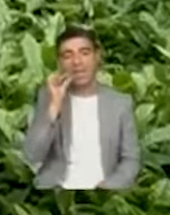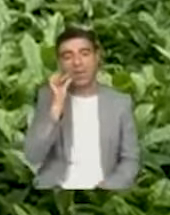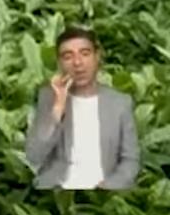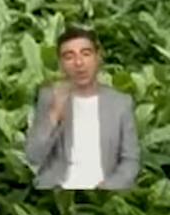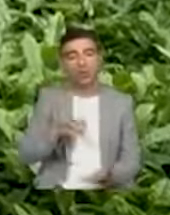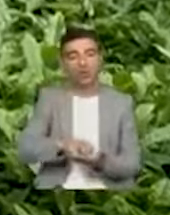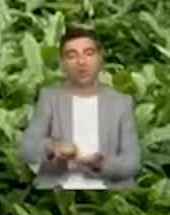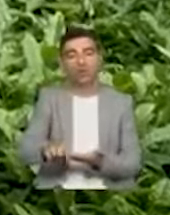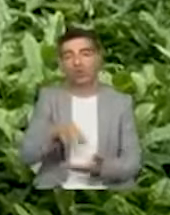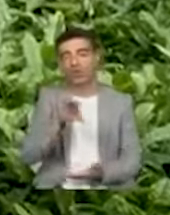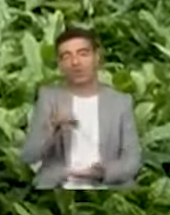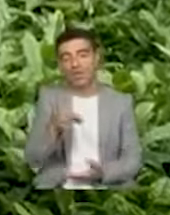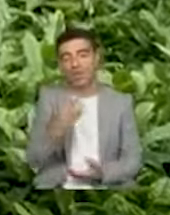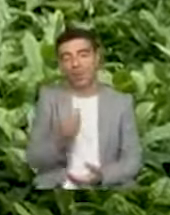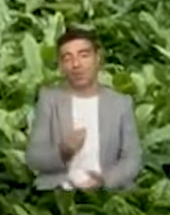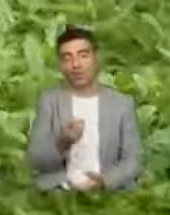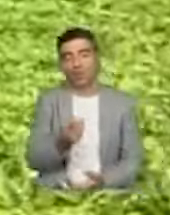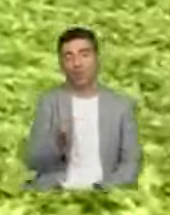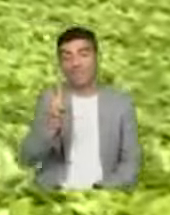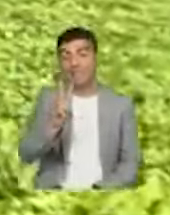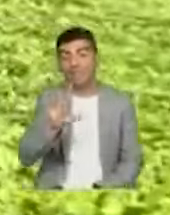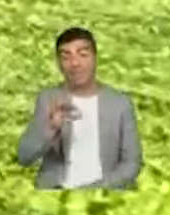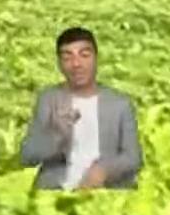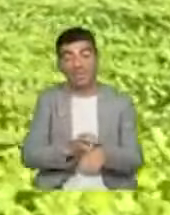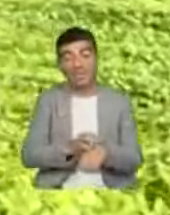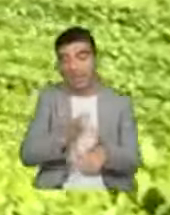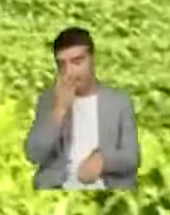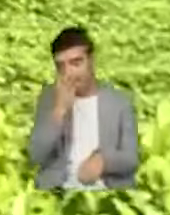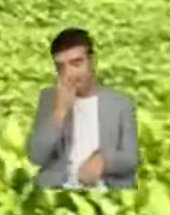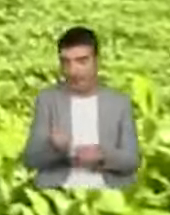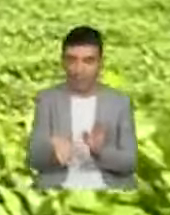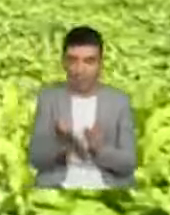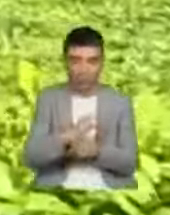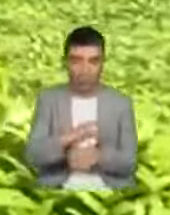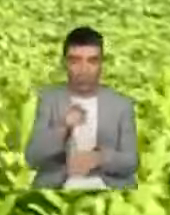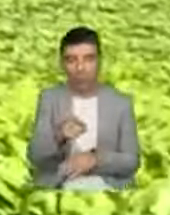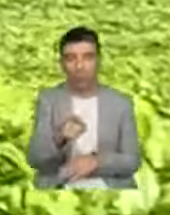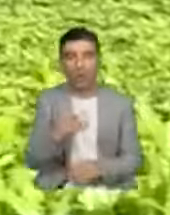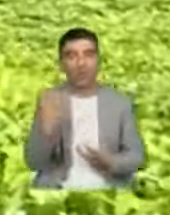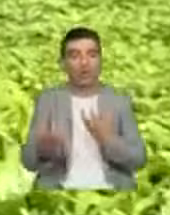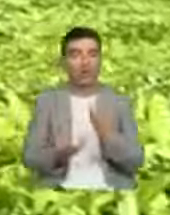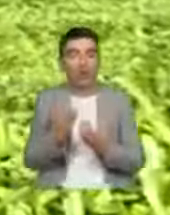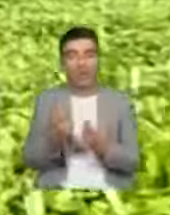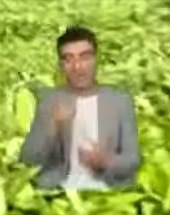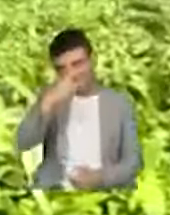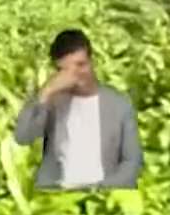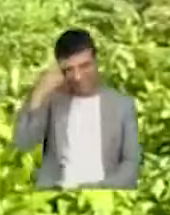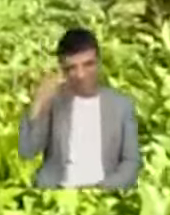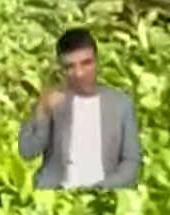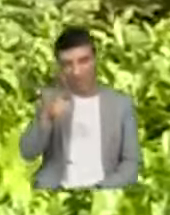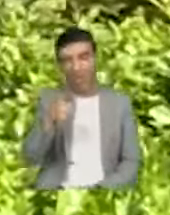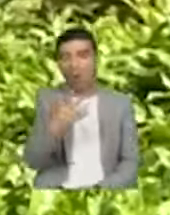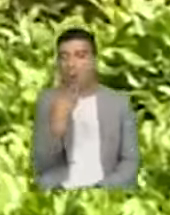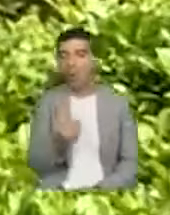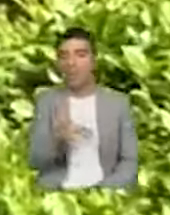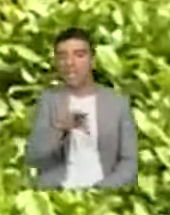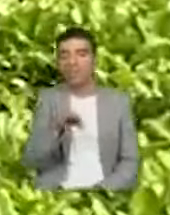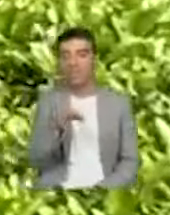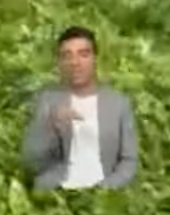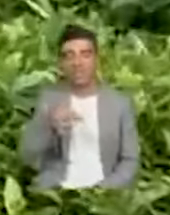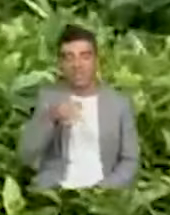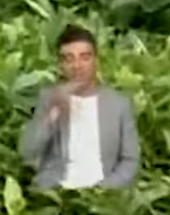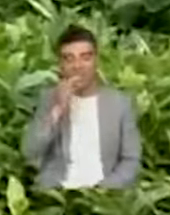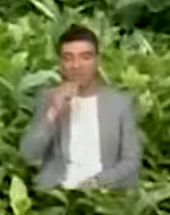çayı dökeceğiz birazdan. 25 dakika bekledikten sonra soba ateşinde demini alan çayımız içmek